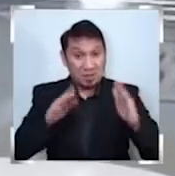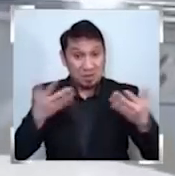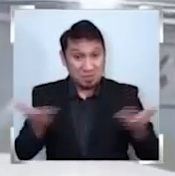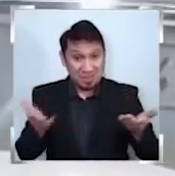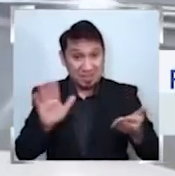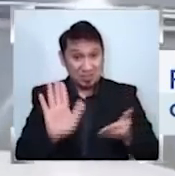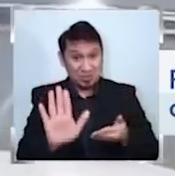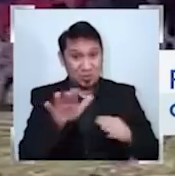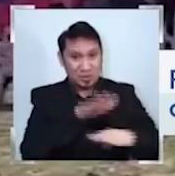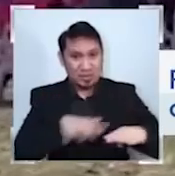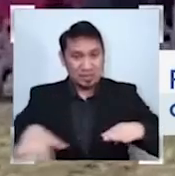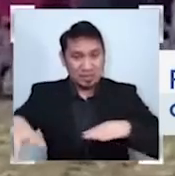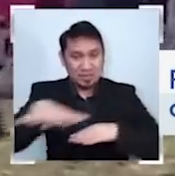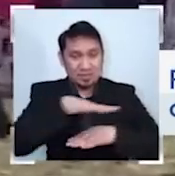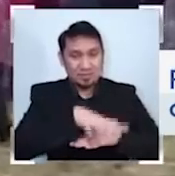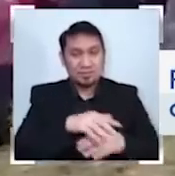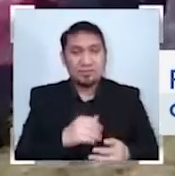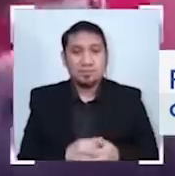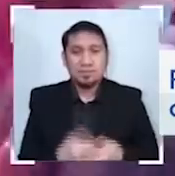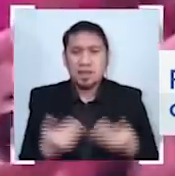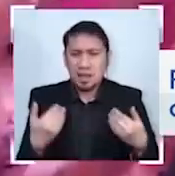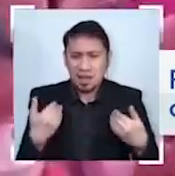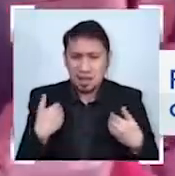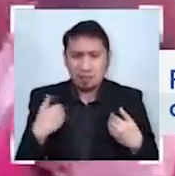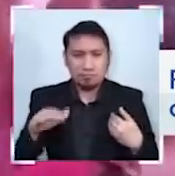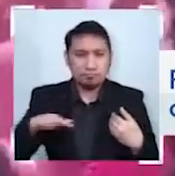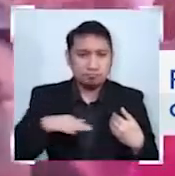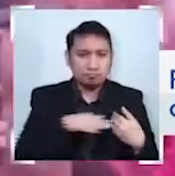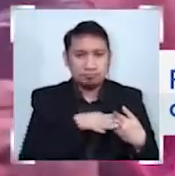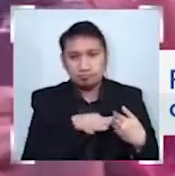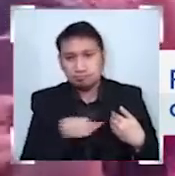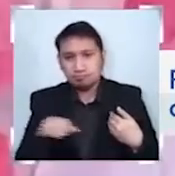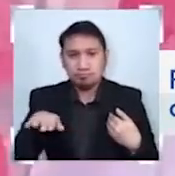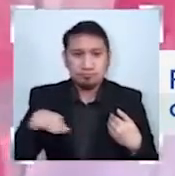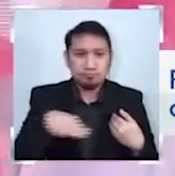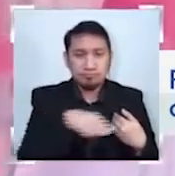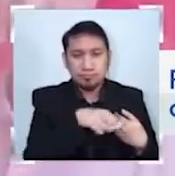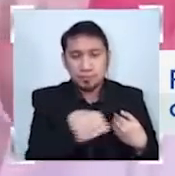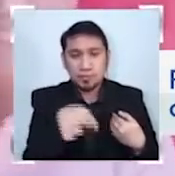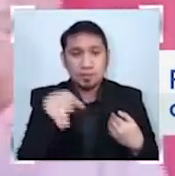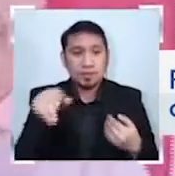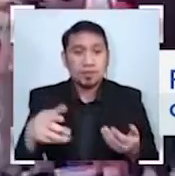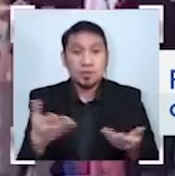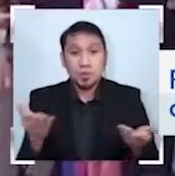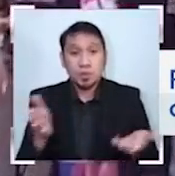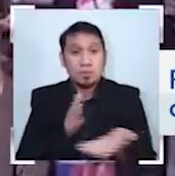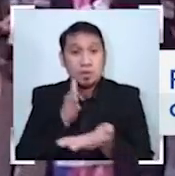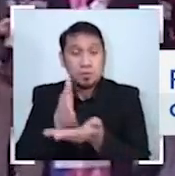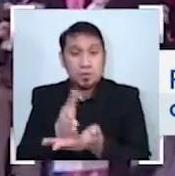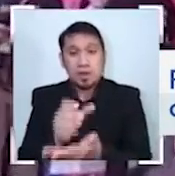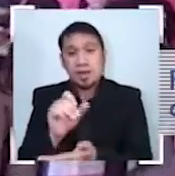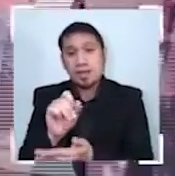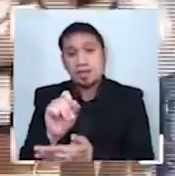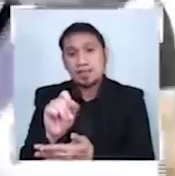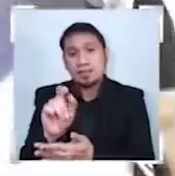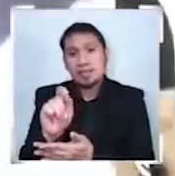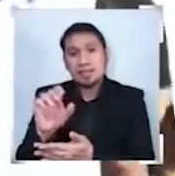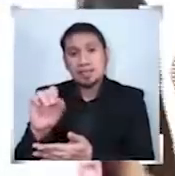May mini caravan din sila sa ilang bahagi ng Talisay City patungo sa isang people's rally sa St. Scholastica's Academy sa